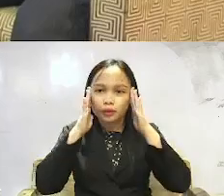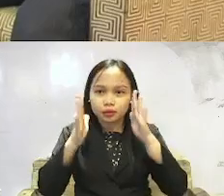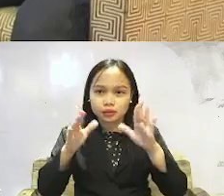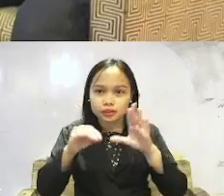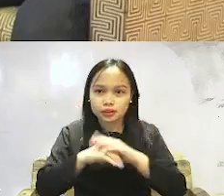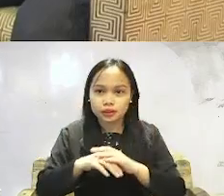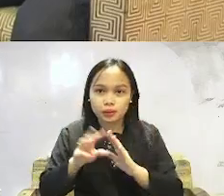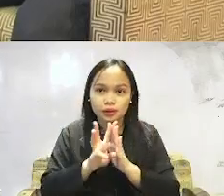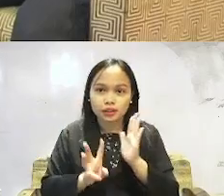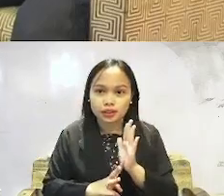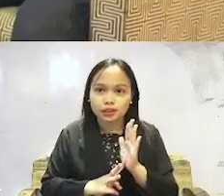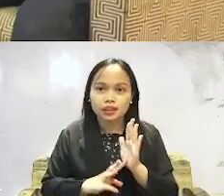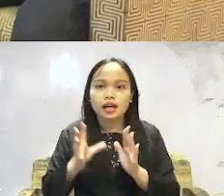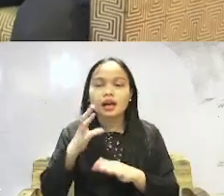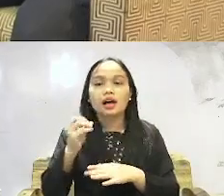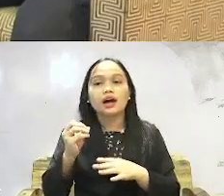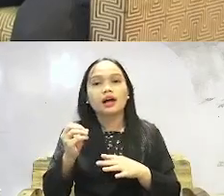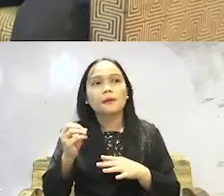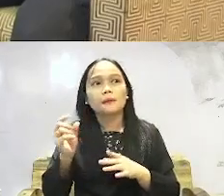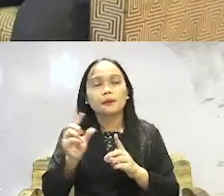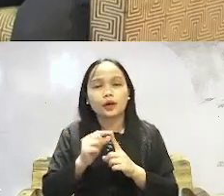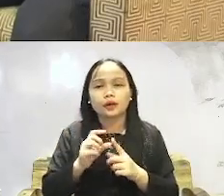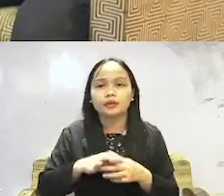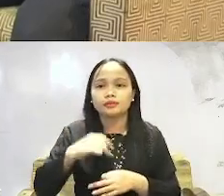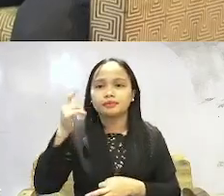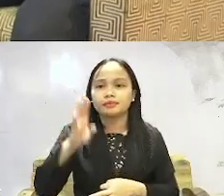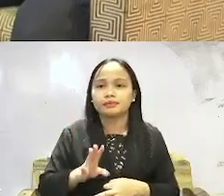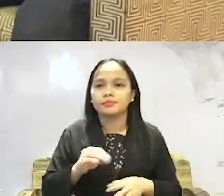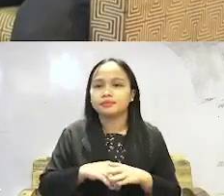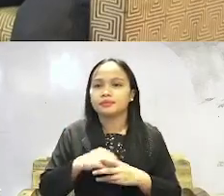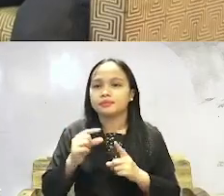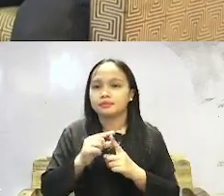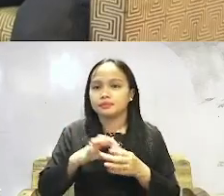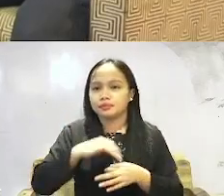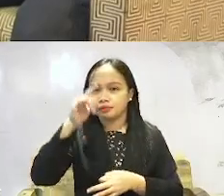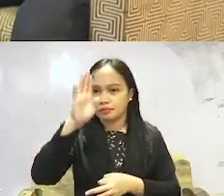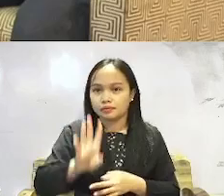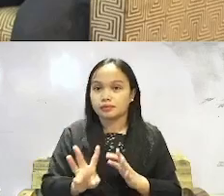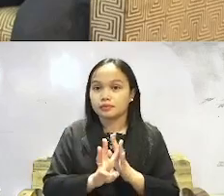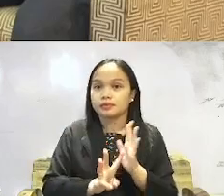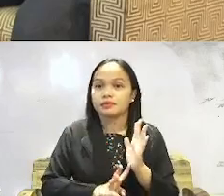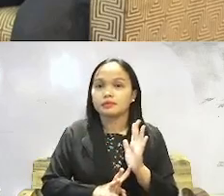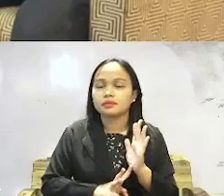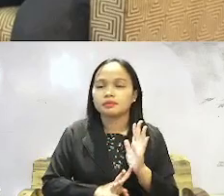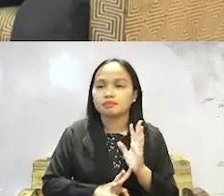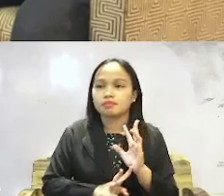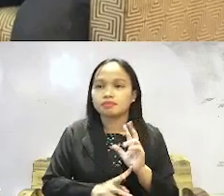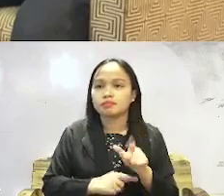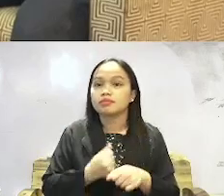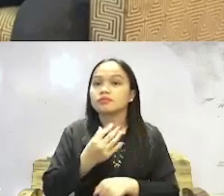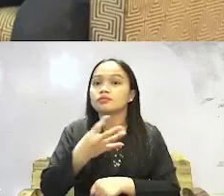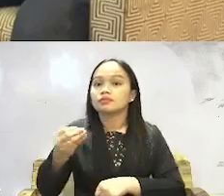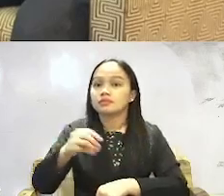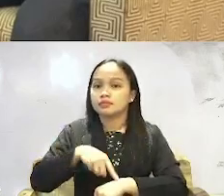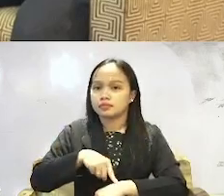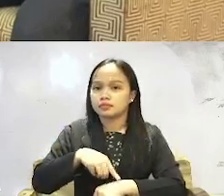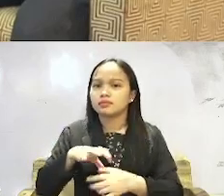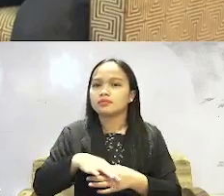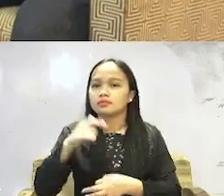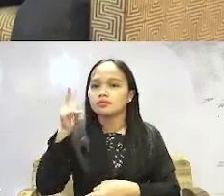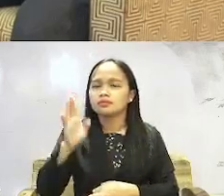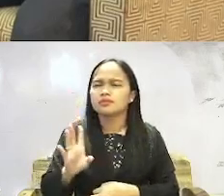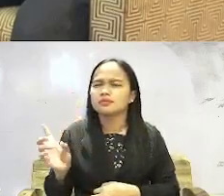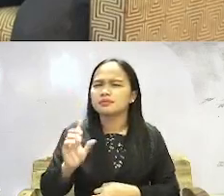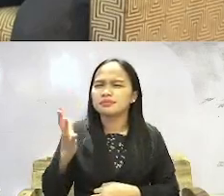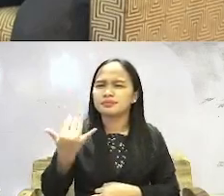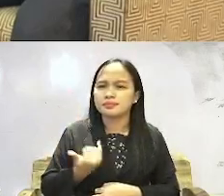will, dun sa will of God, sa word of God, and of course, sa time of God. Bakit